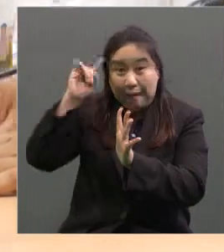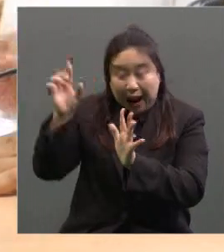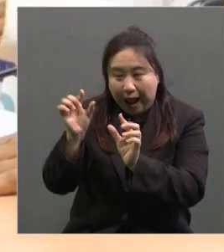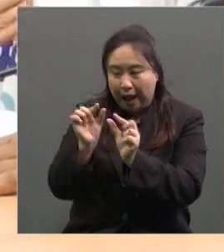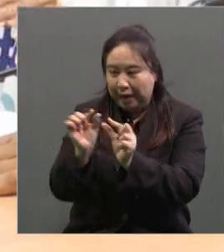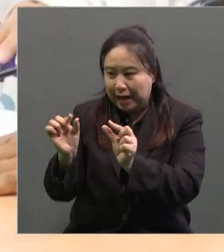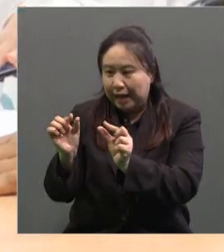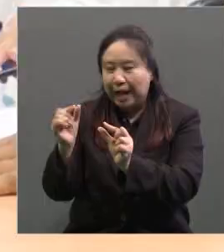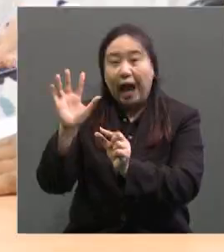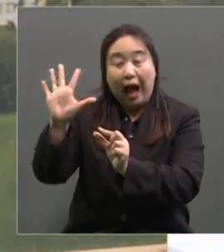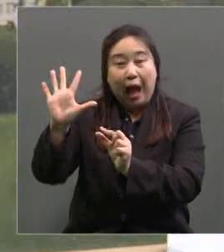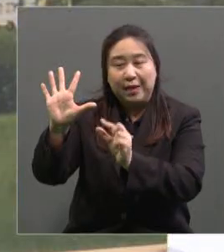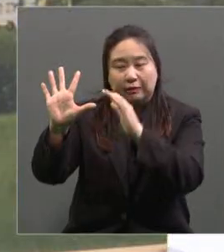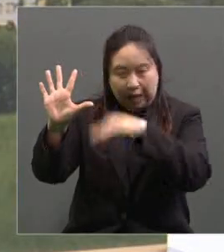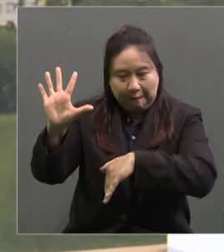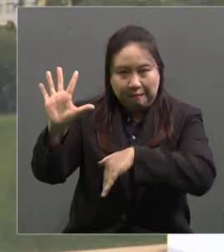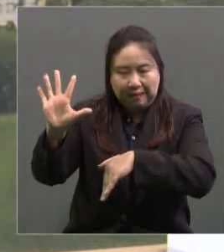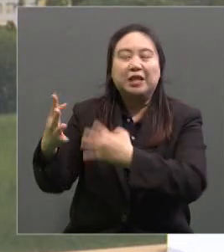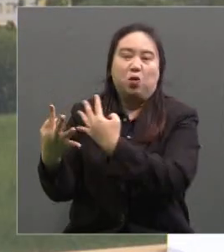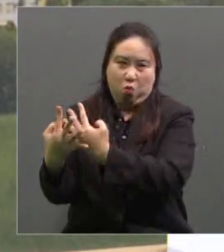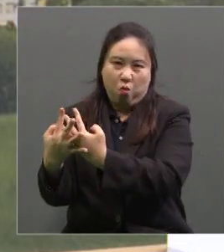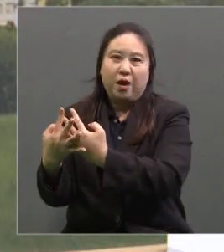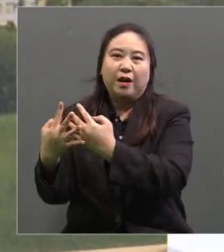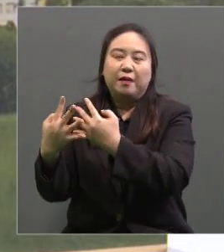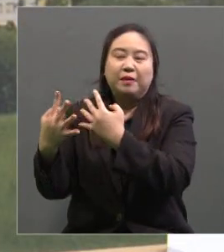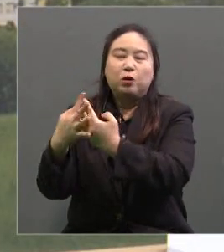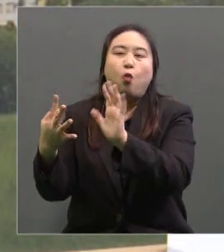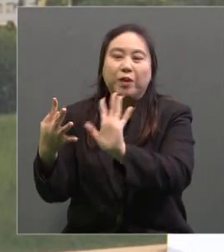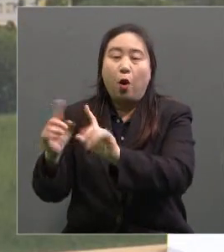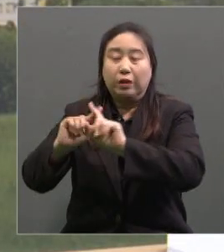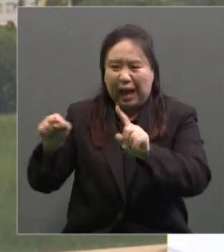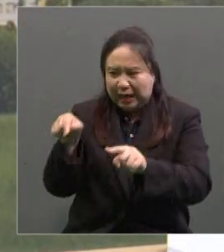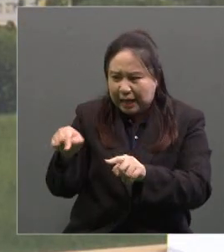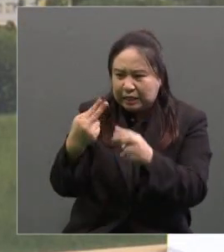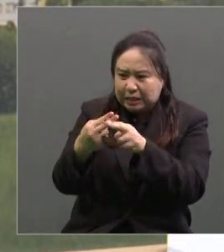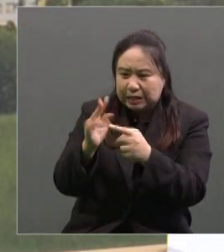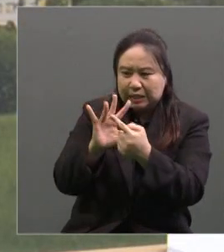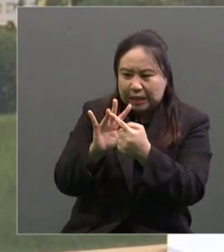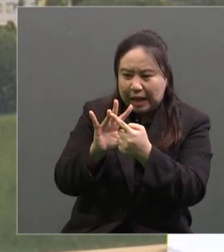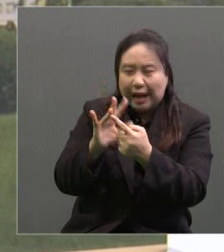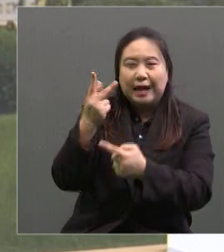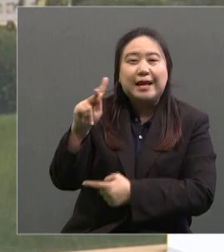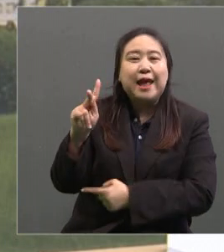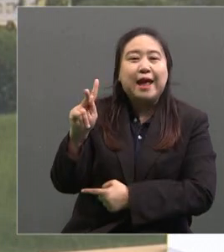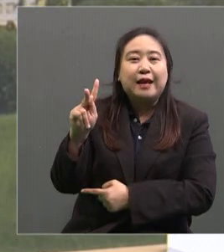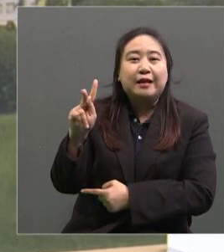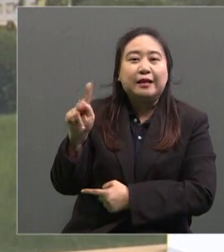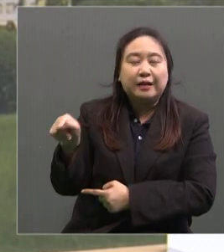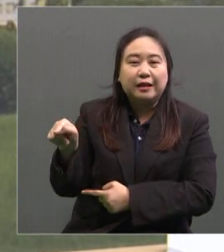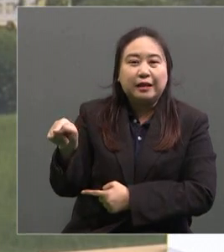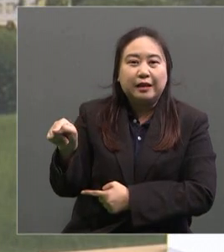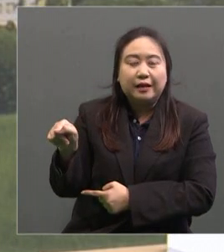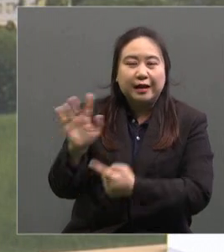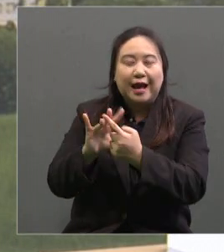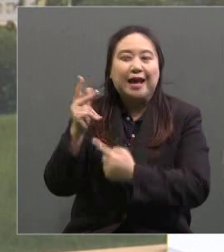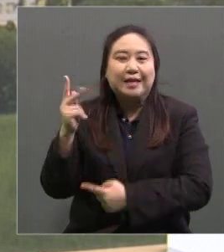เคตามีนแค่ไม่กี่กรัมก็ต้องถูกดำเนินคดีอยู่ดีแต่แต่คุณผู้ชมก็ไม่ได้แจ้งข้อหาเป็นเคตามีนิเป็นข้อ